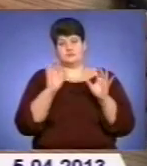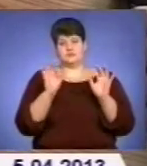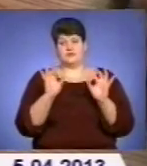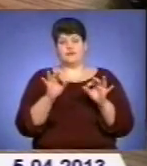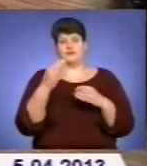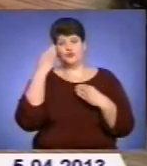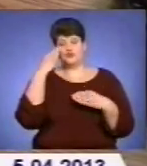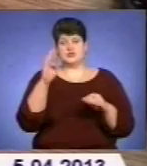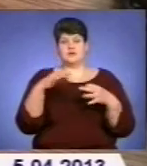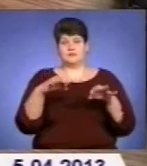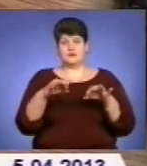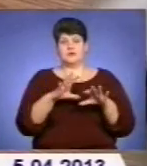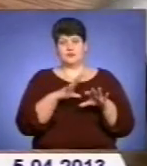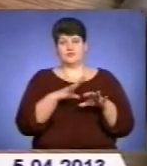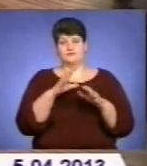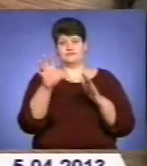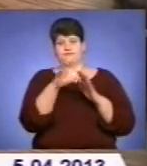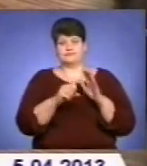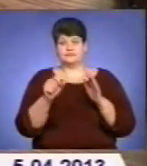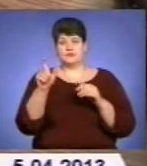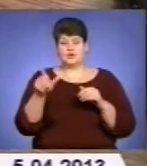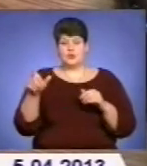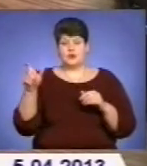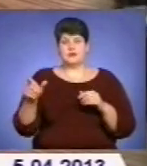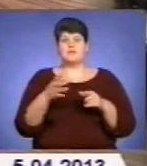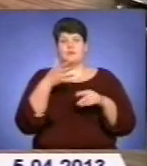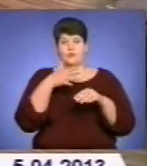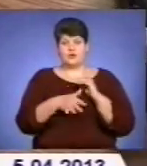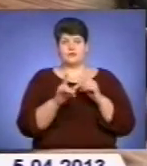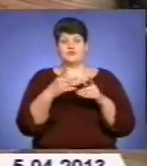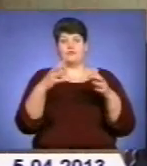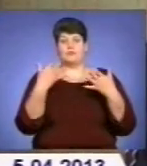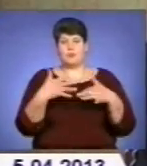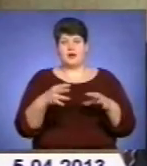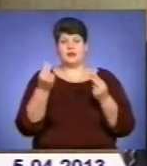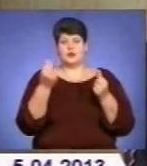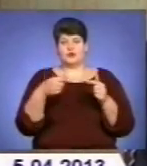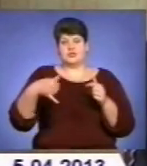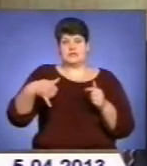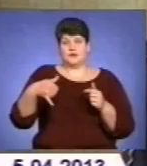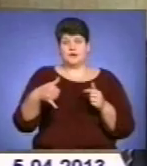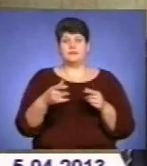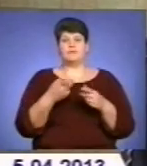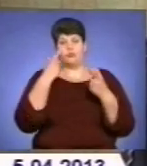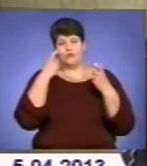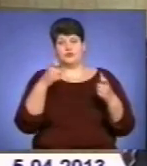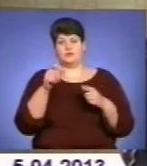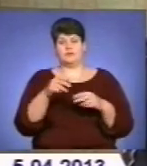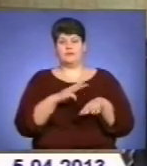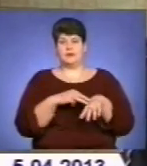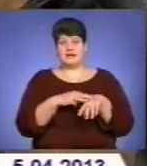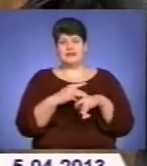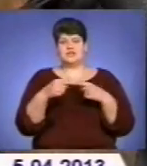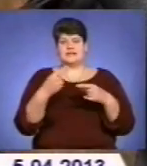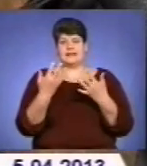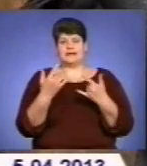автівці погосподарював крадій. Власник виявив, що зникла барсетка з документами та грошима. Він повідомив про крадіжку правоохоронців. Через декілька